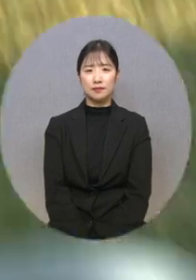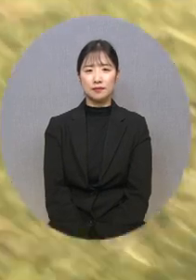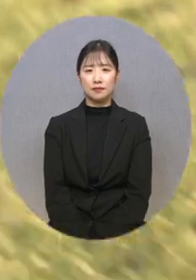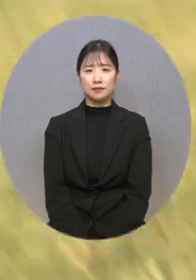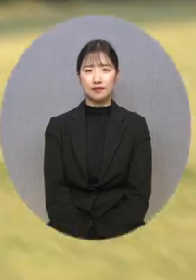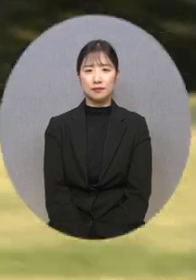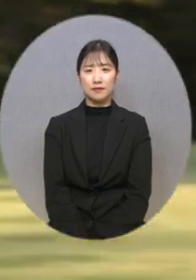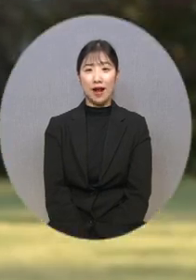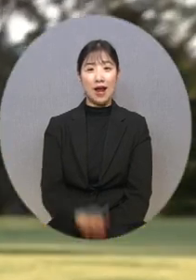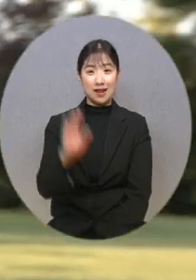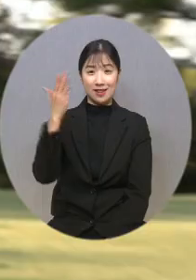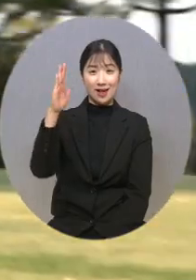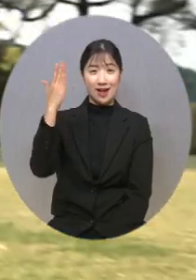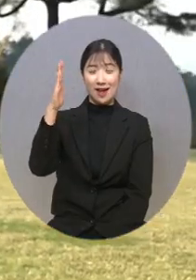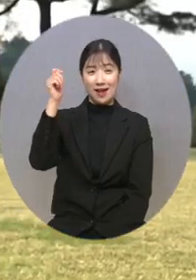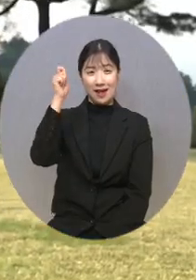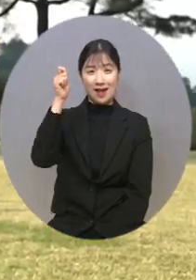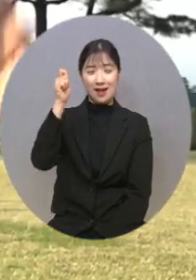뽑았어요!